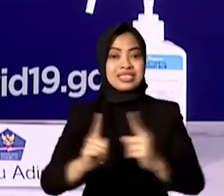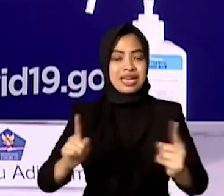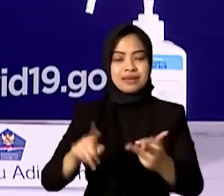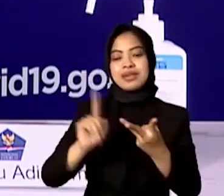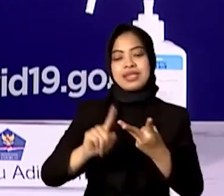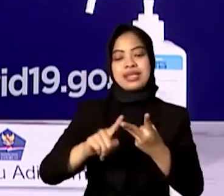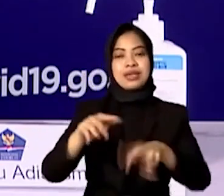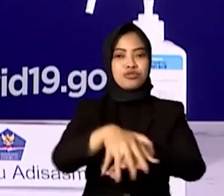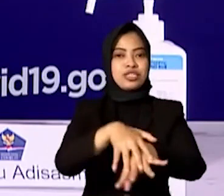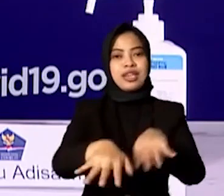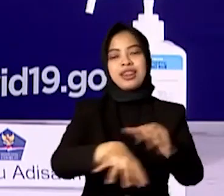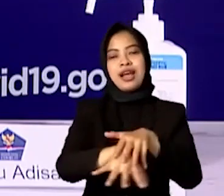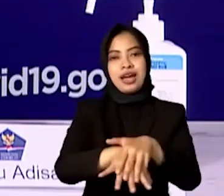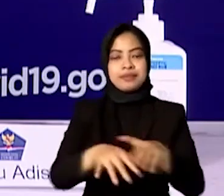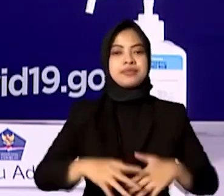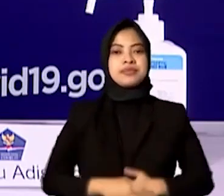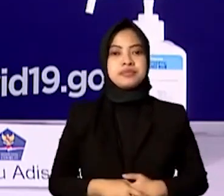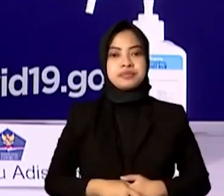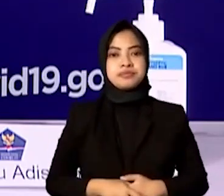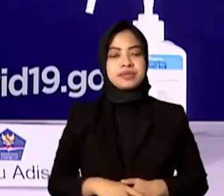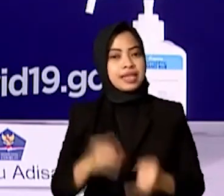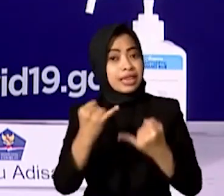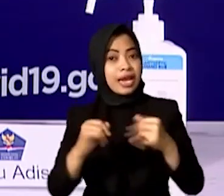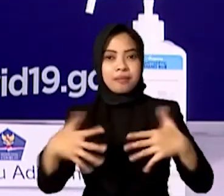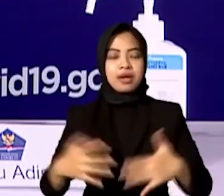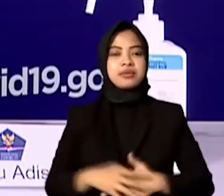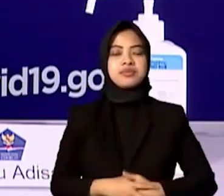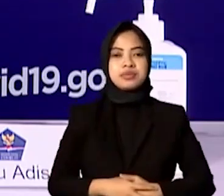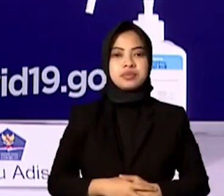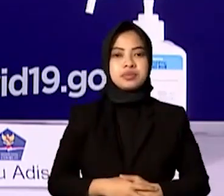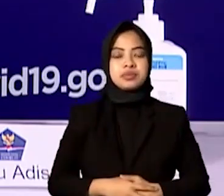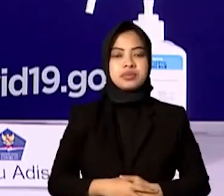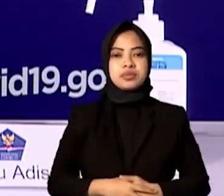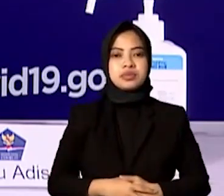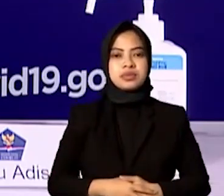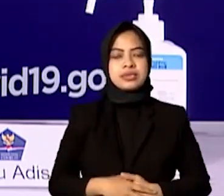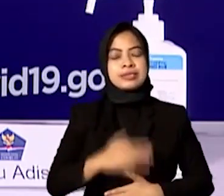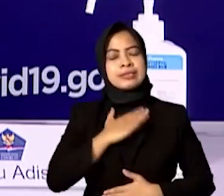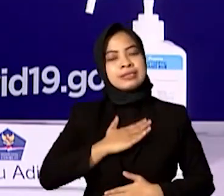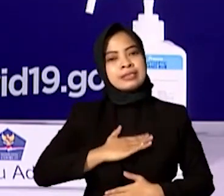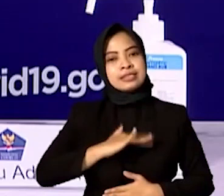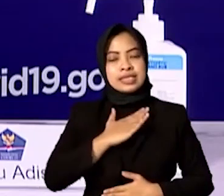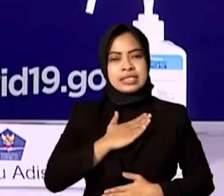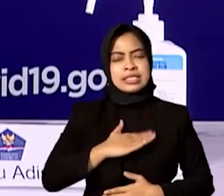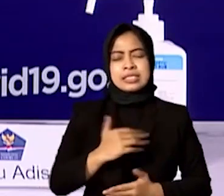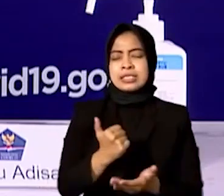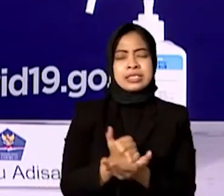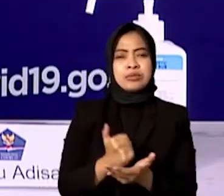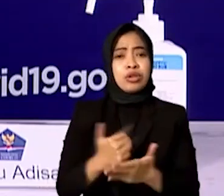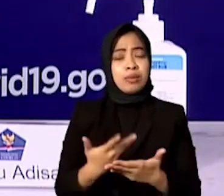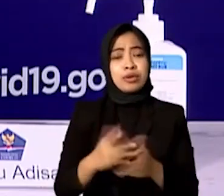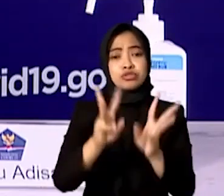dan mencuci tangan terakhir kami masih prihatin bahwa